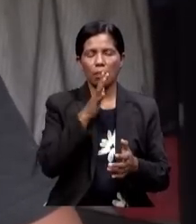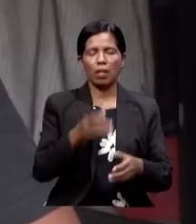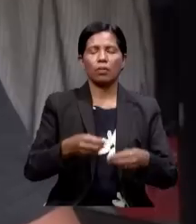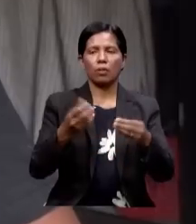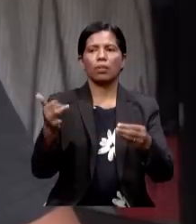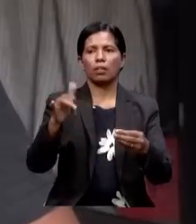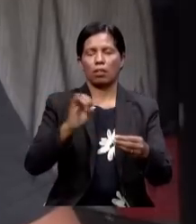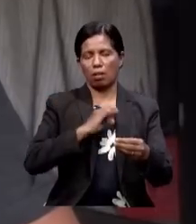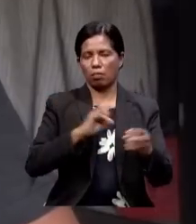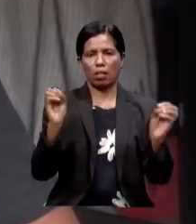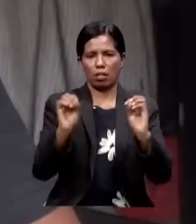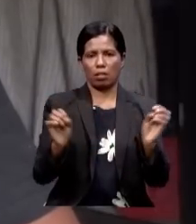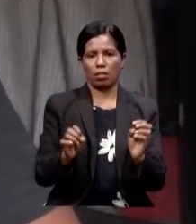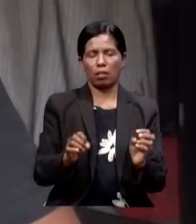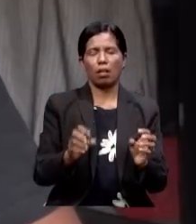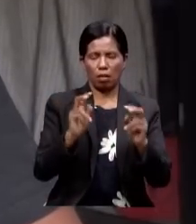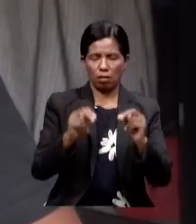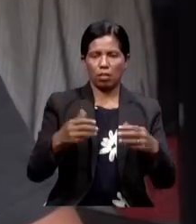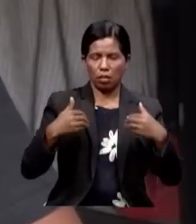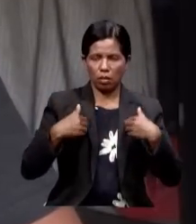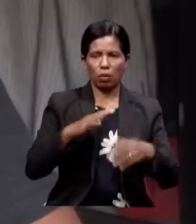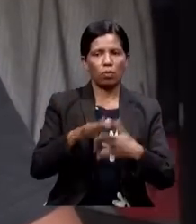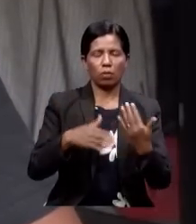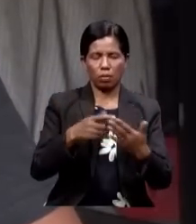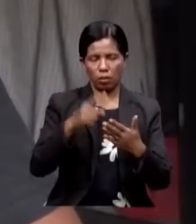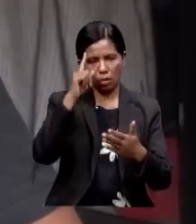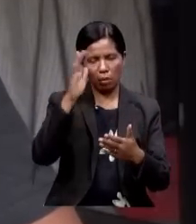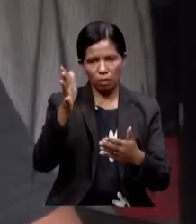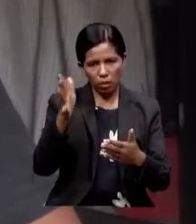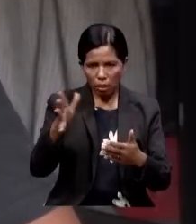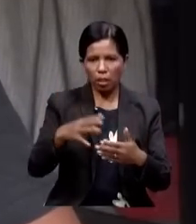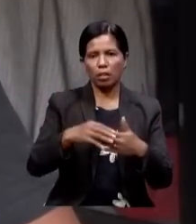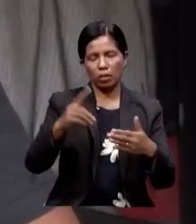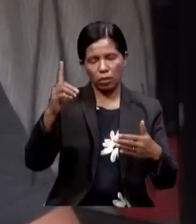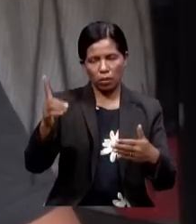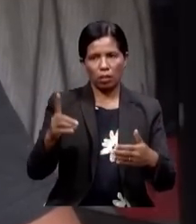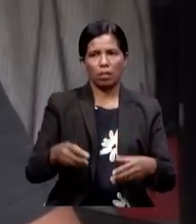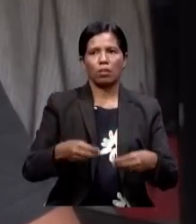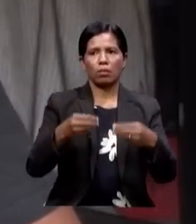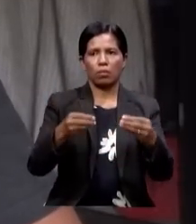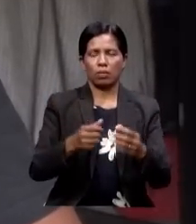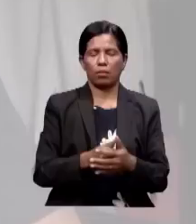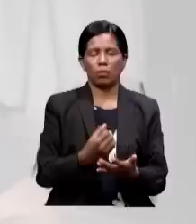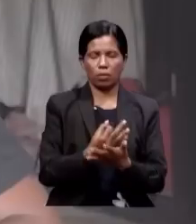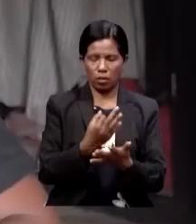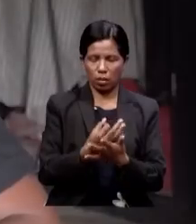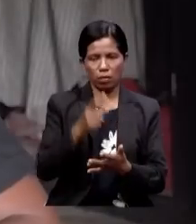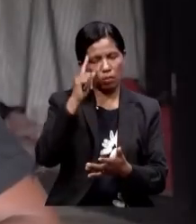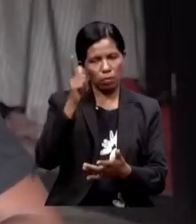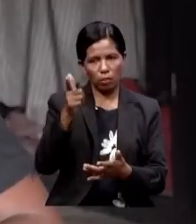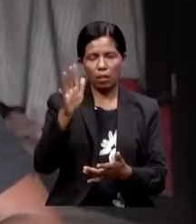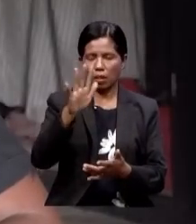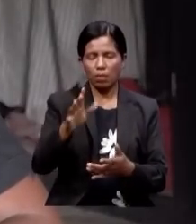hantar hau kini lah ya kak. Nau tinggi, bay limpusin kak satu orang pasiran. Bas tidak kini, bas tak quarter mas tona.